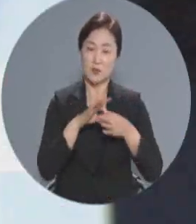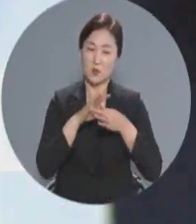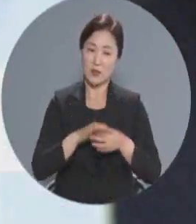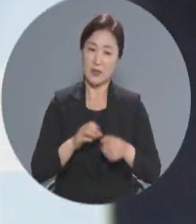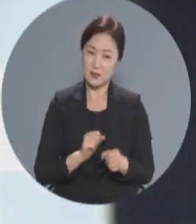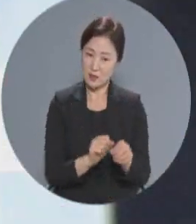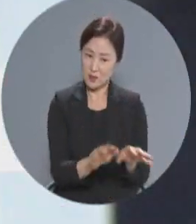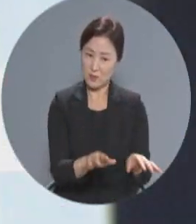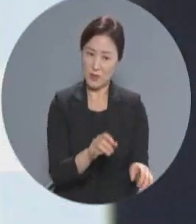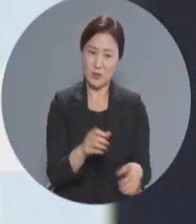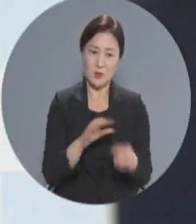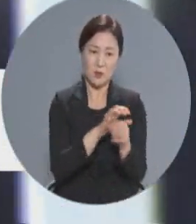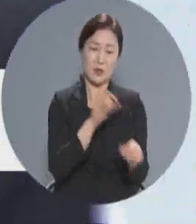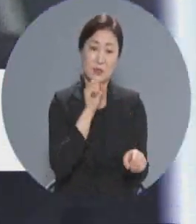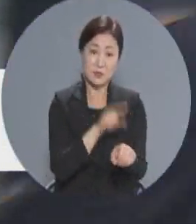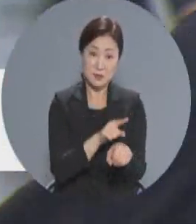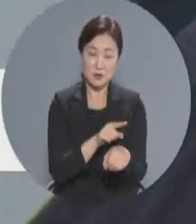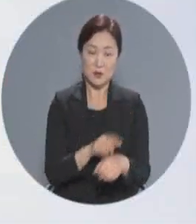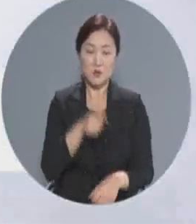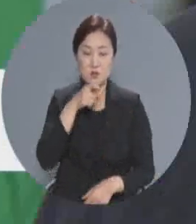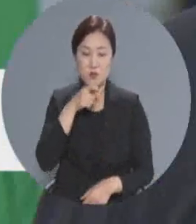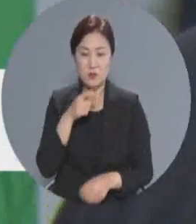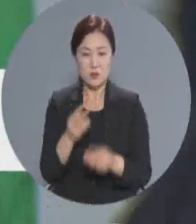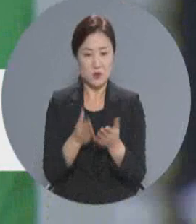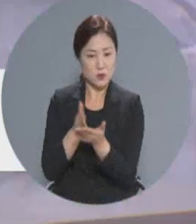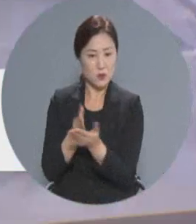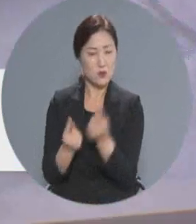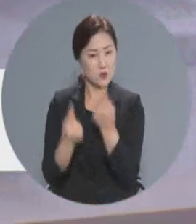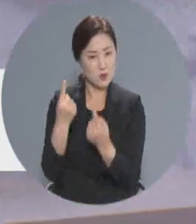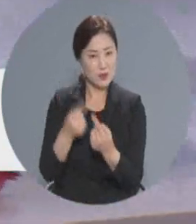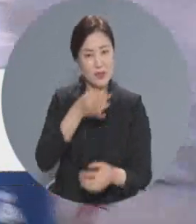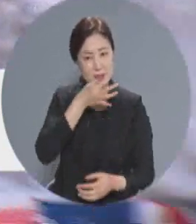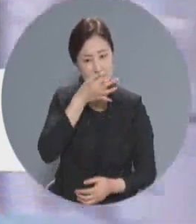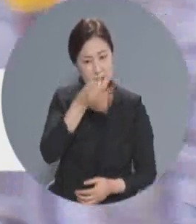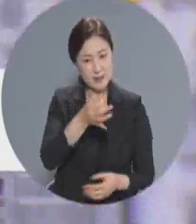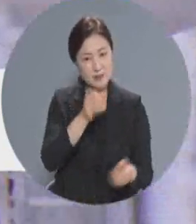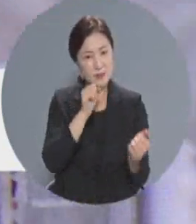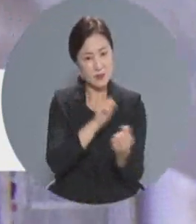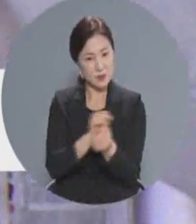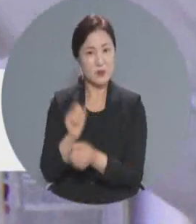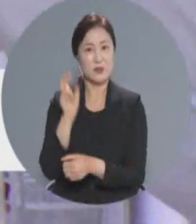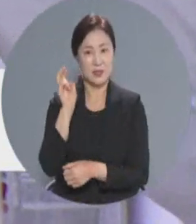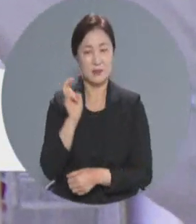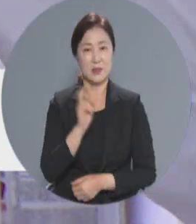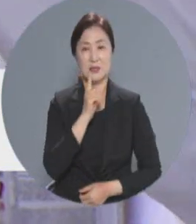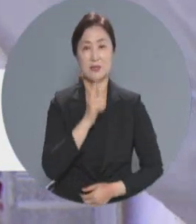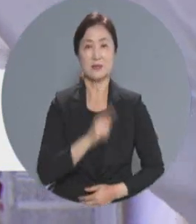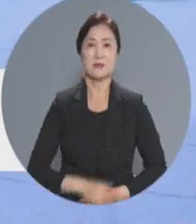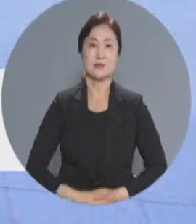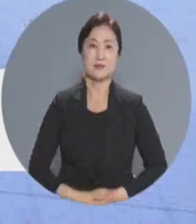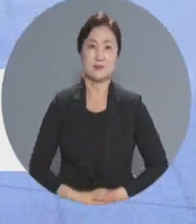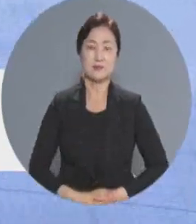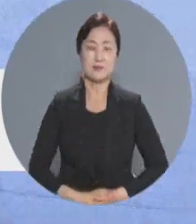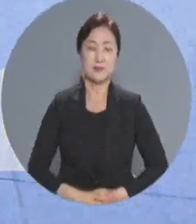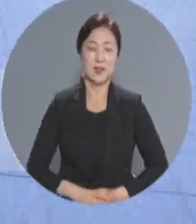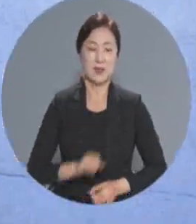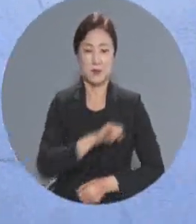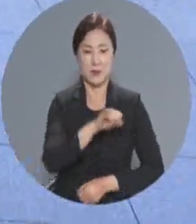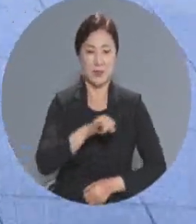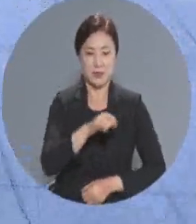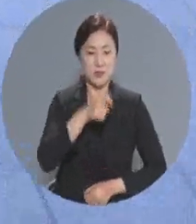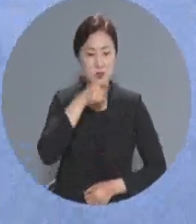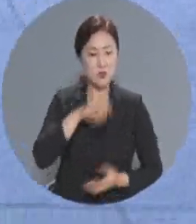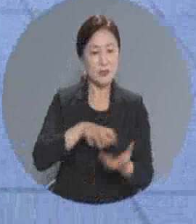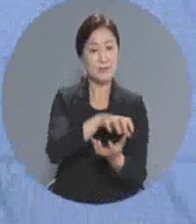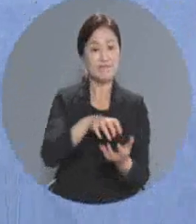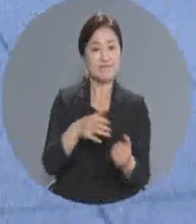코로나19 바이러스의 특성상 물의 종류보다는 비말과의 접촉 여부가 중요하다고 말합니다. 바이러스는 물에